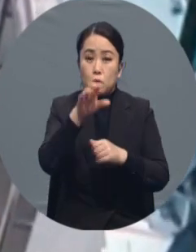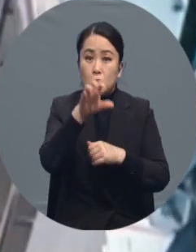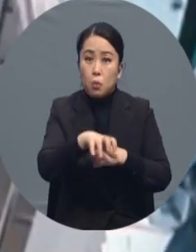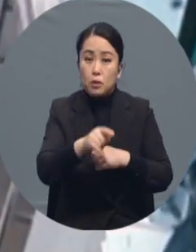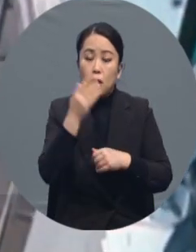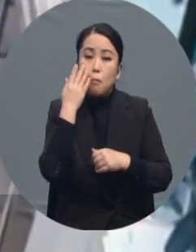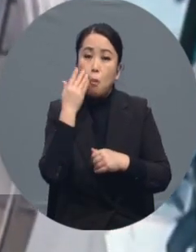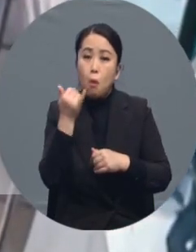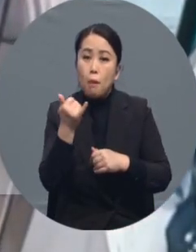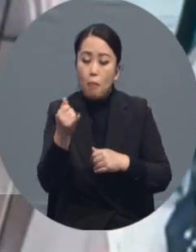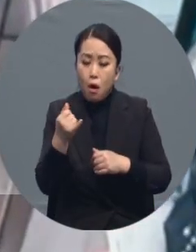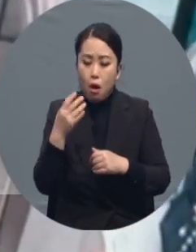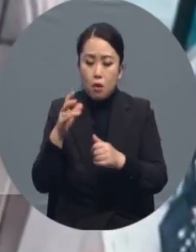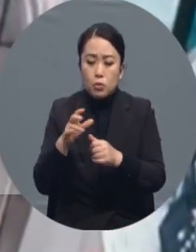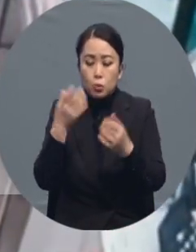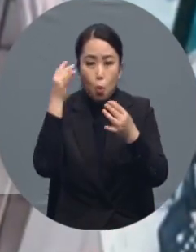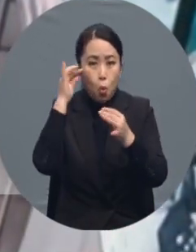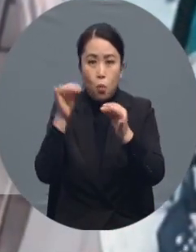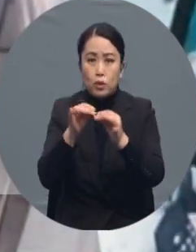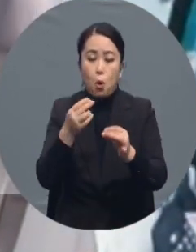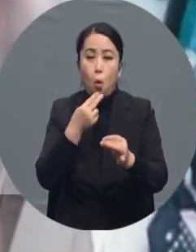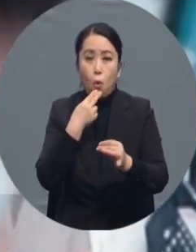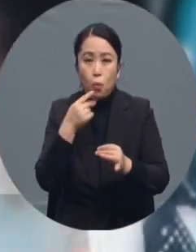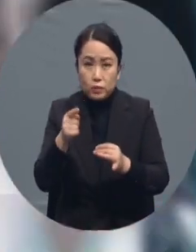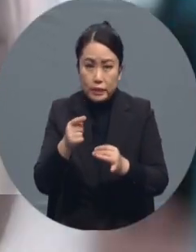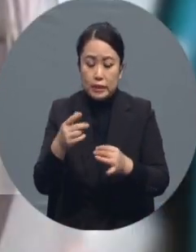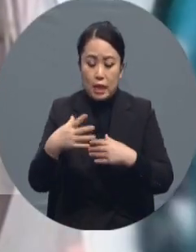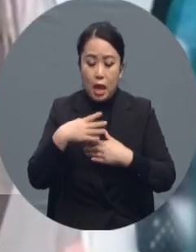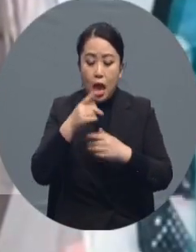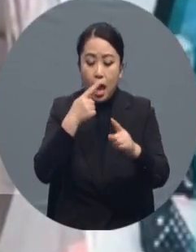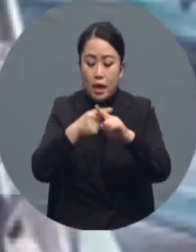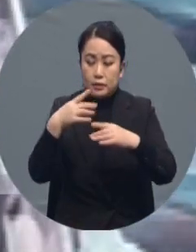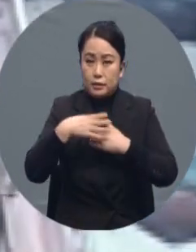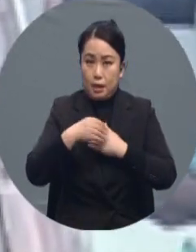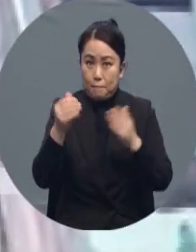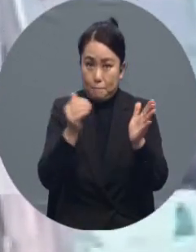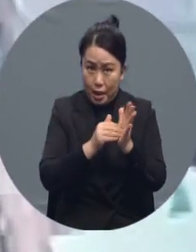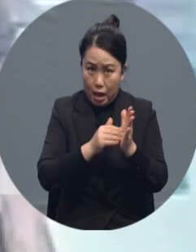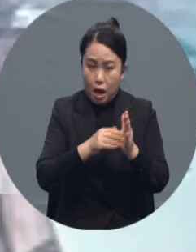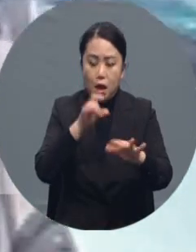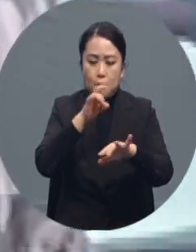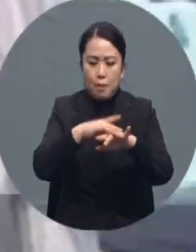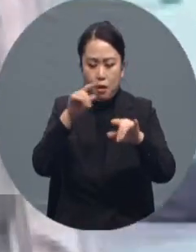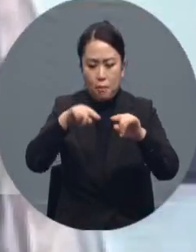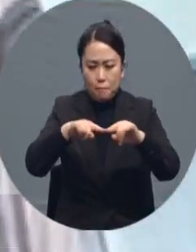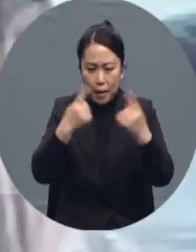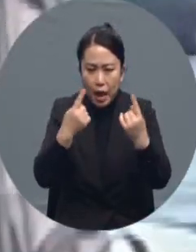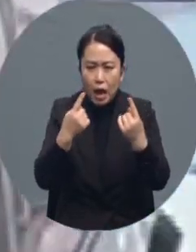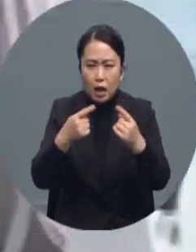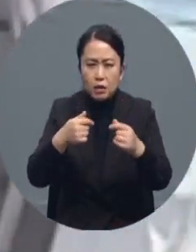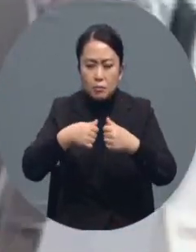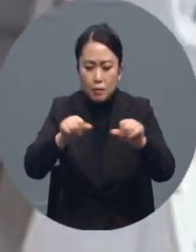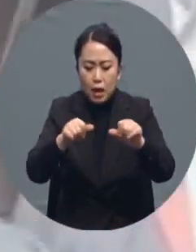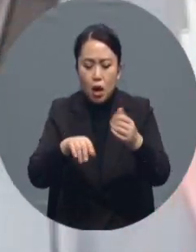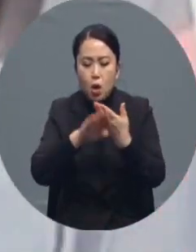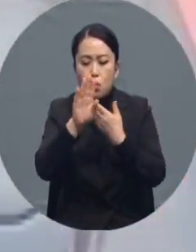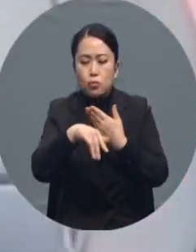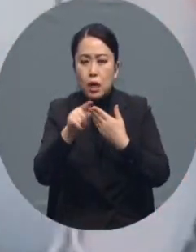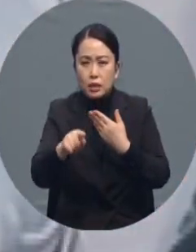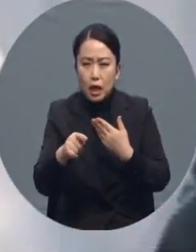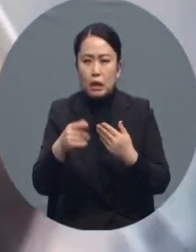동의 없이 아기를 옮겨 엑스레이를 찍고 골절이 확인된 후에야 사고 사실을 털어놨습니다. 사고